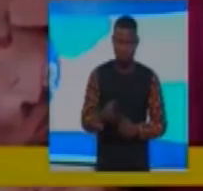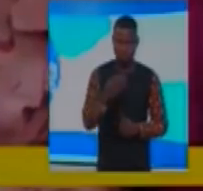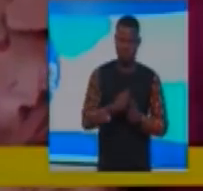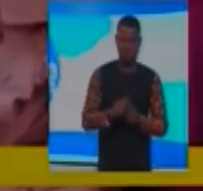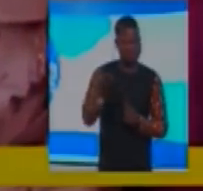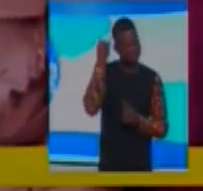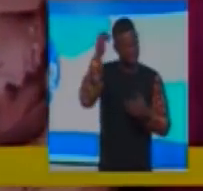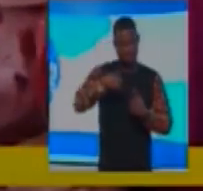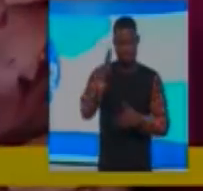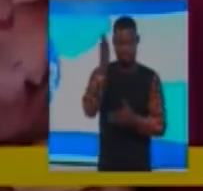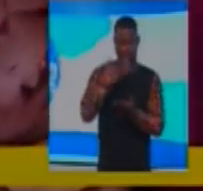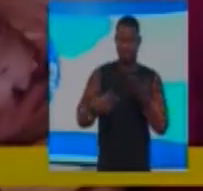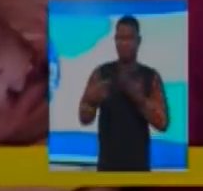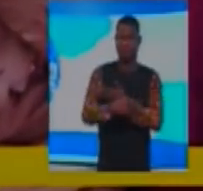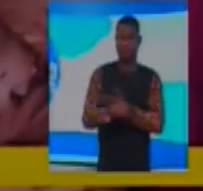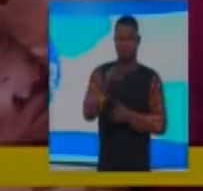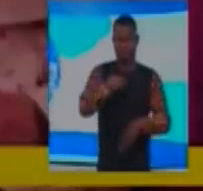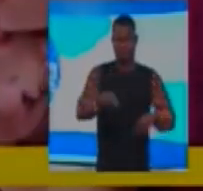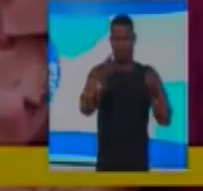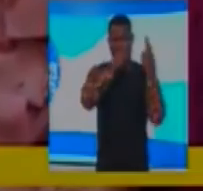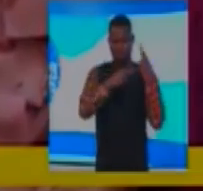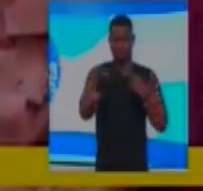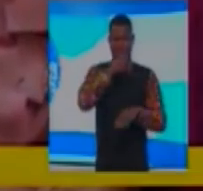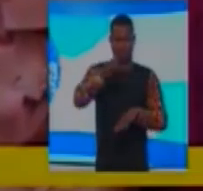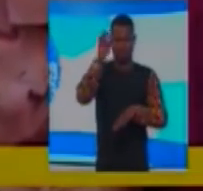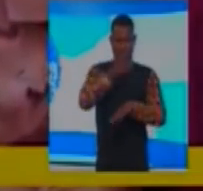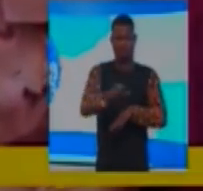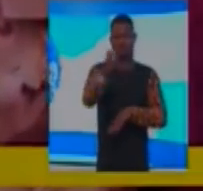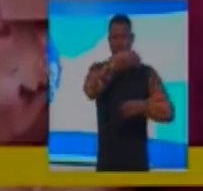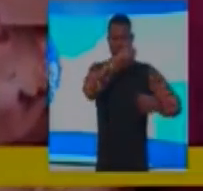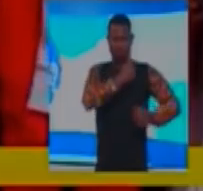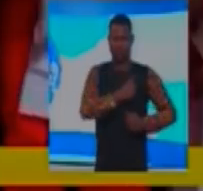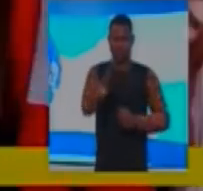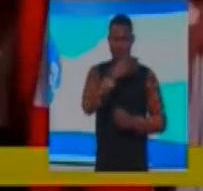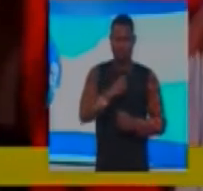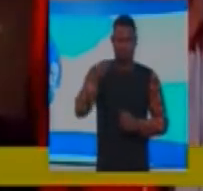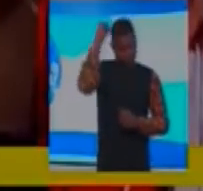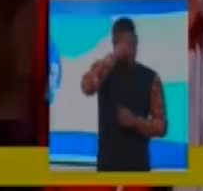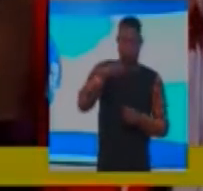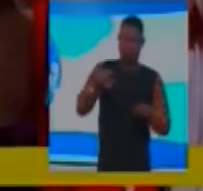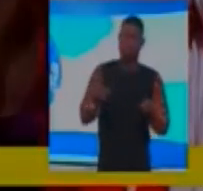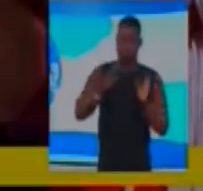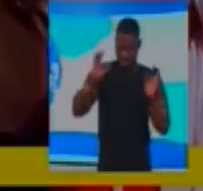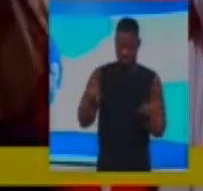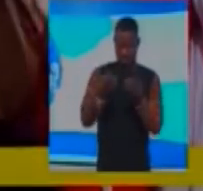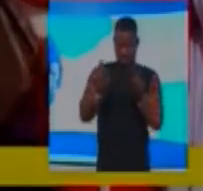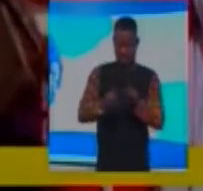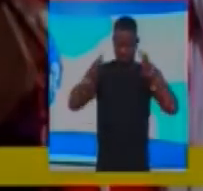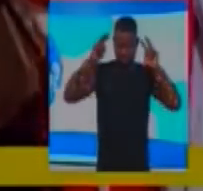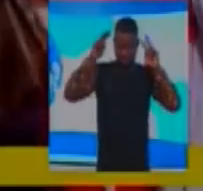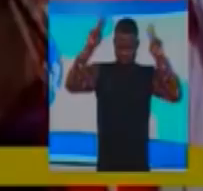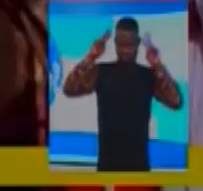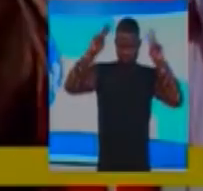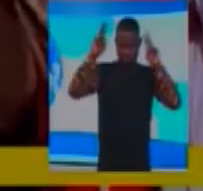jours. Les hauts responsables du Conseil militaire de transition au Soudan sont célébrés comme des héros depuis l'annonce de la signature d'un accord